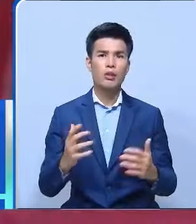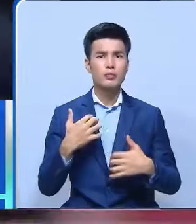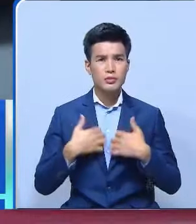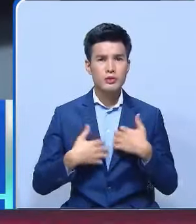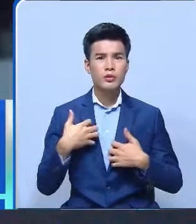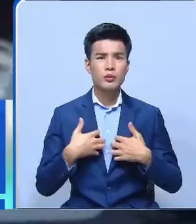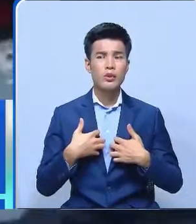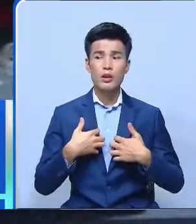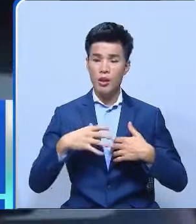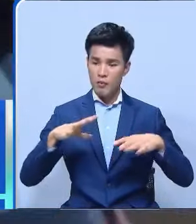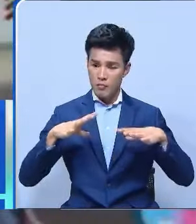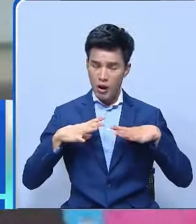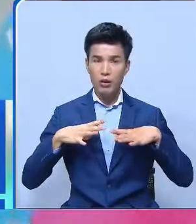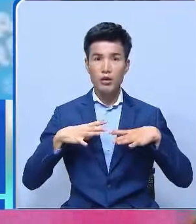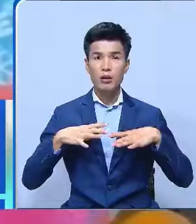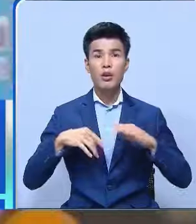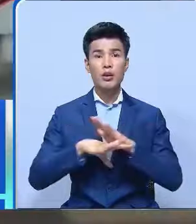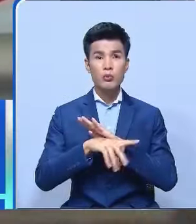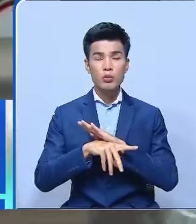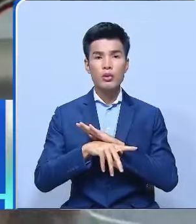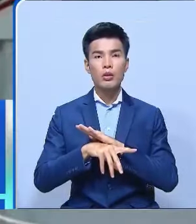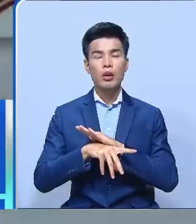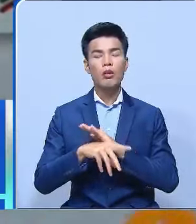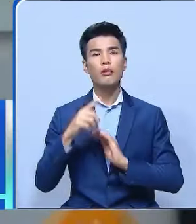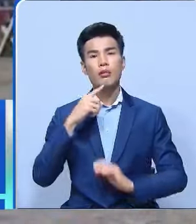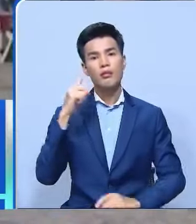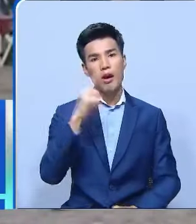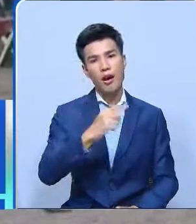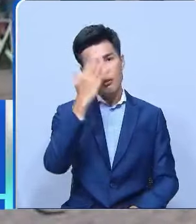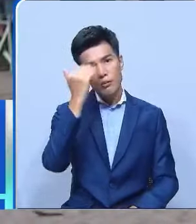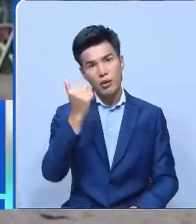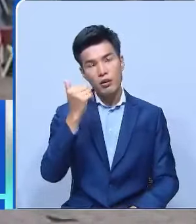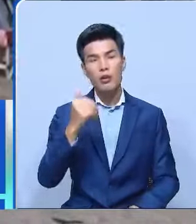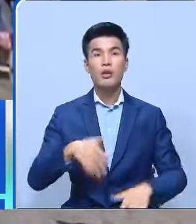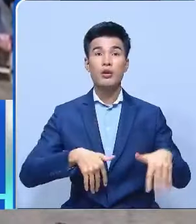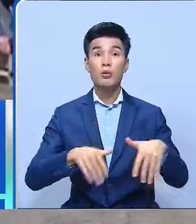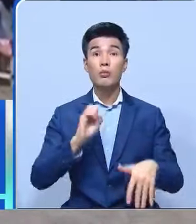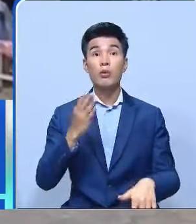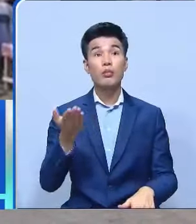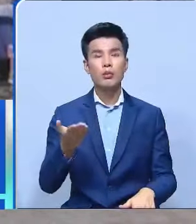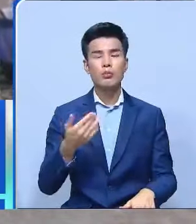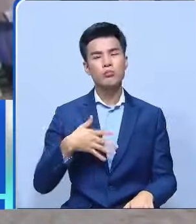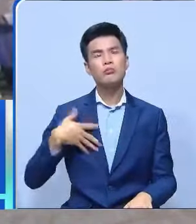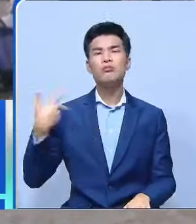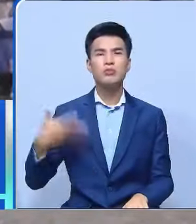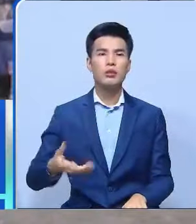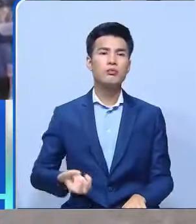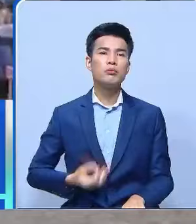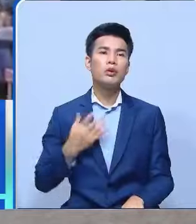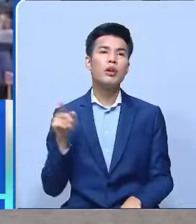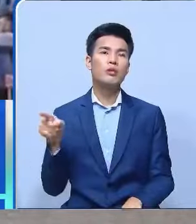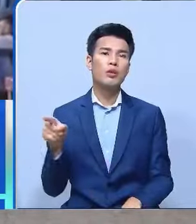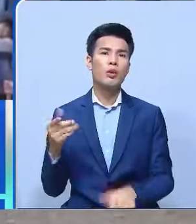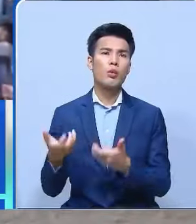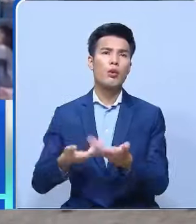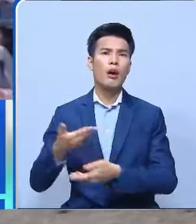ที่ยวพักผ่อนริมชายหาดจอมเทียนจังหวัดชลบุรีขณะที่ชาวบ้านเนี่ยนะเขาบอกว่าเอื้อมระอานะกับพฤติกรรมของพ่อค้าคน